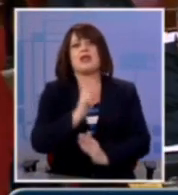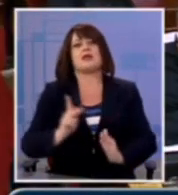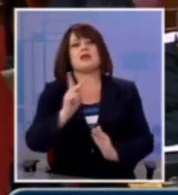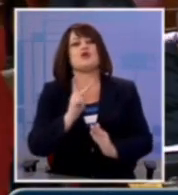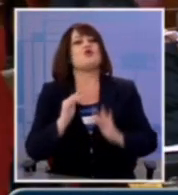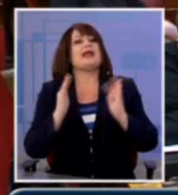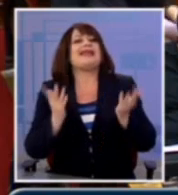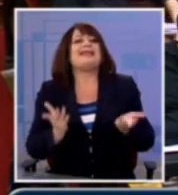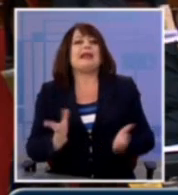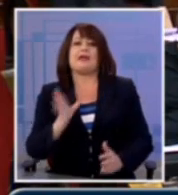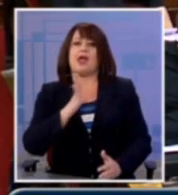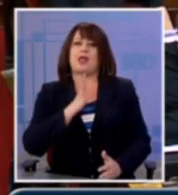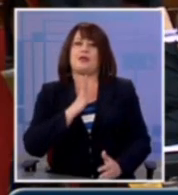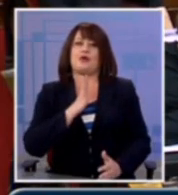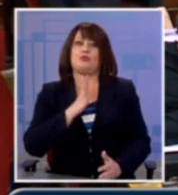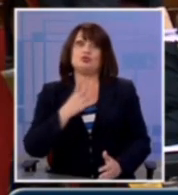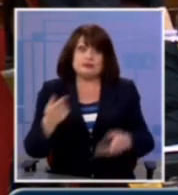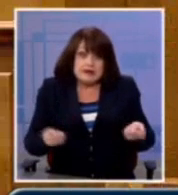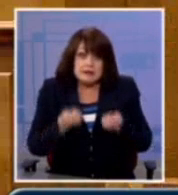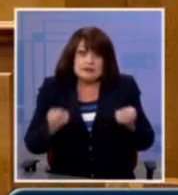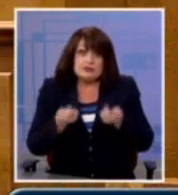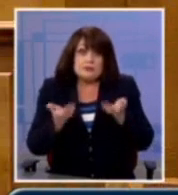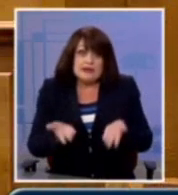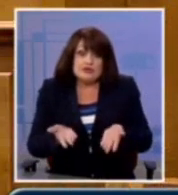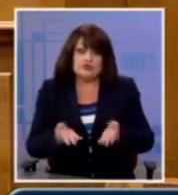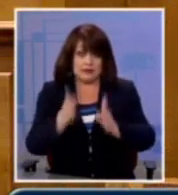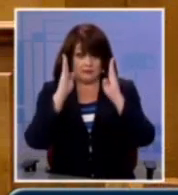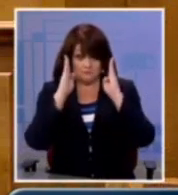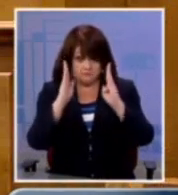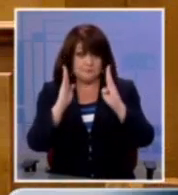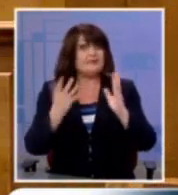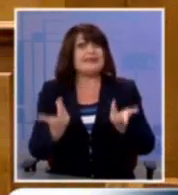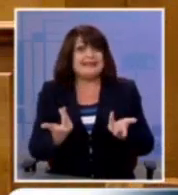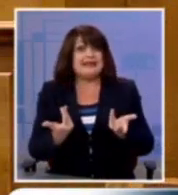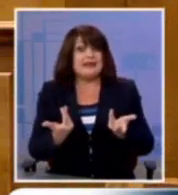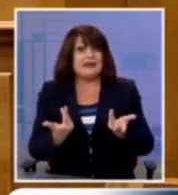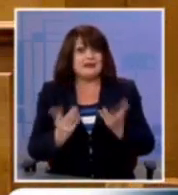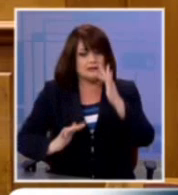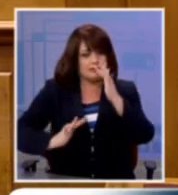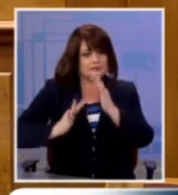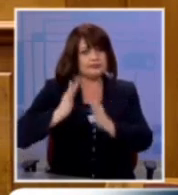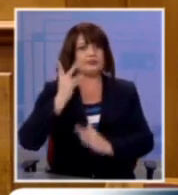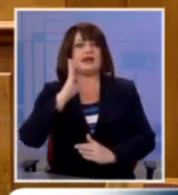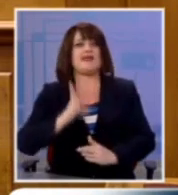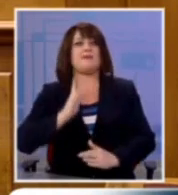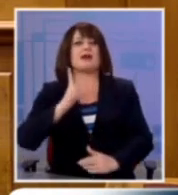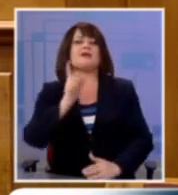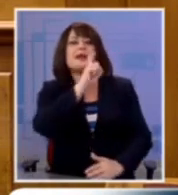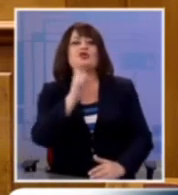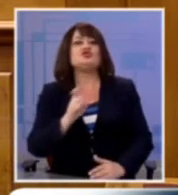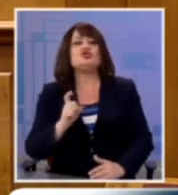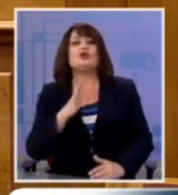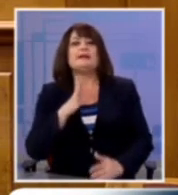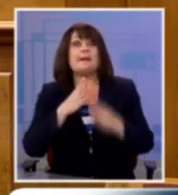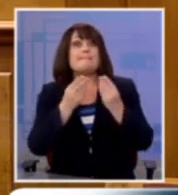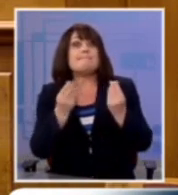δηλαδή στο ανθρώπινο κεφάλαιό μας. Να επικεντρωνόμαστε στη δημιουργική καθημερινότητα του πολίτη, την